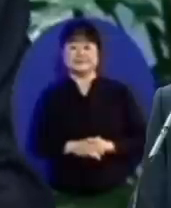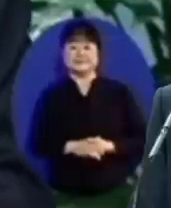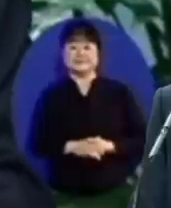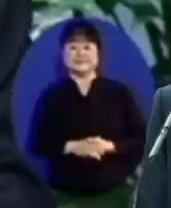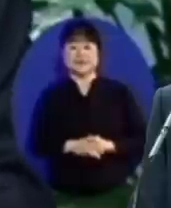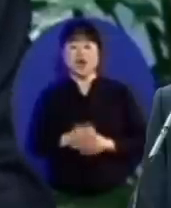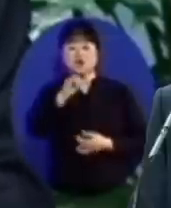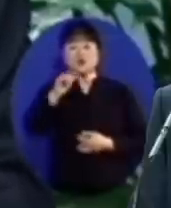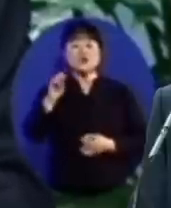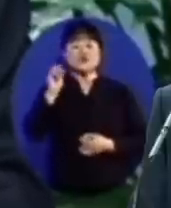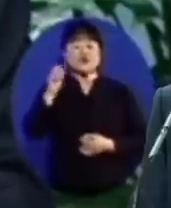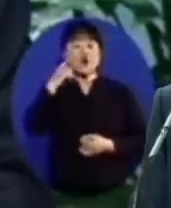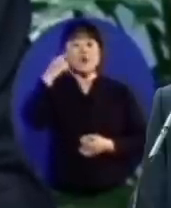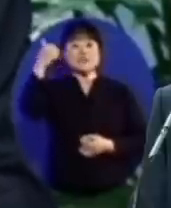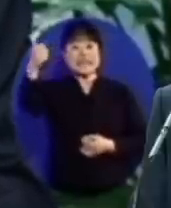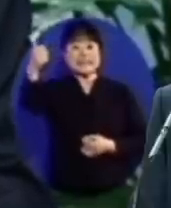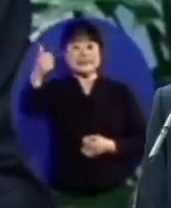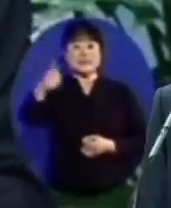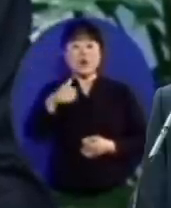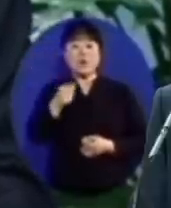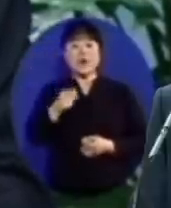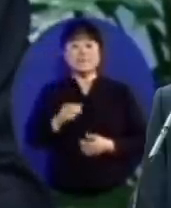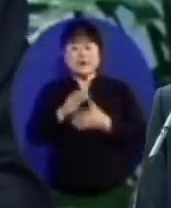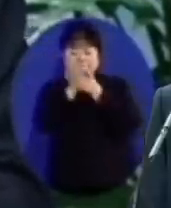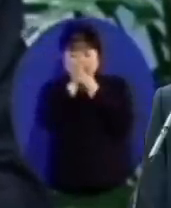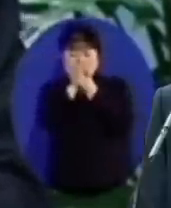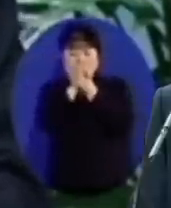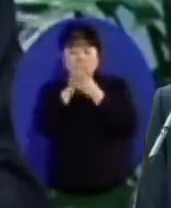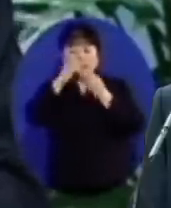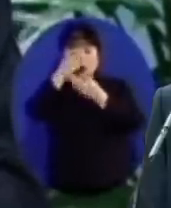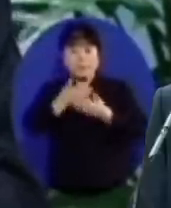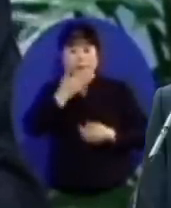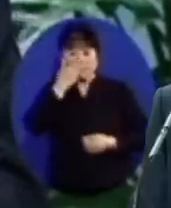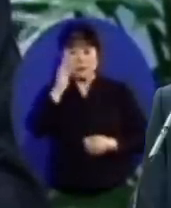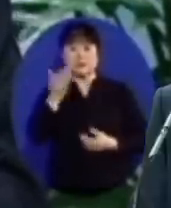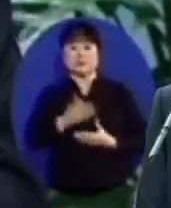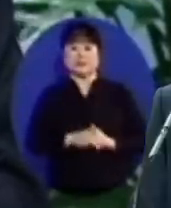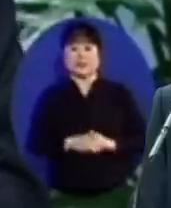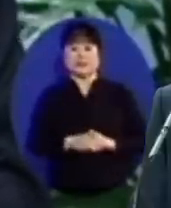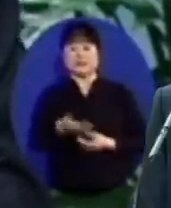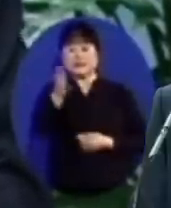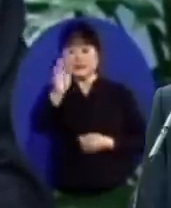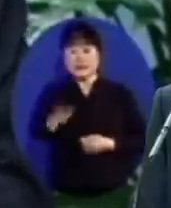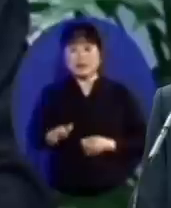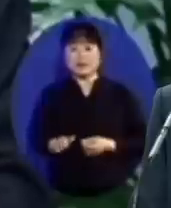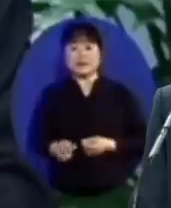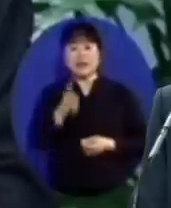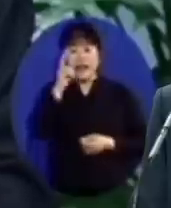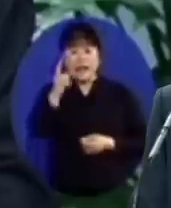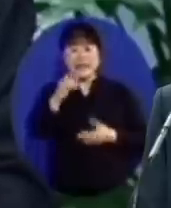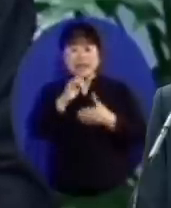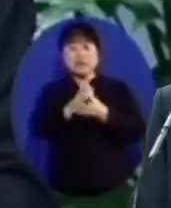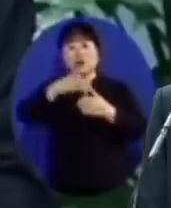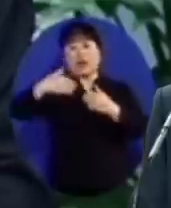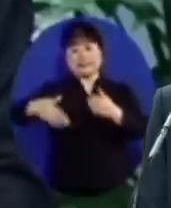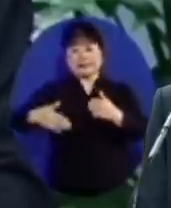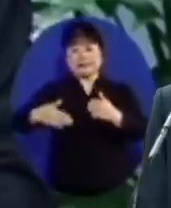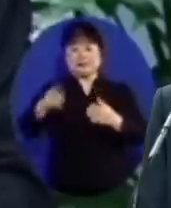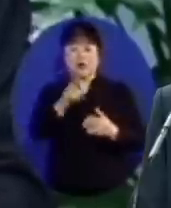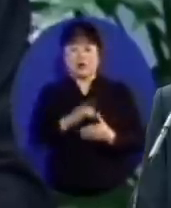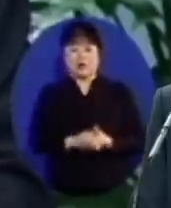조지 뮬러 목사님은 5만 번 기도해서 5만 번 다 응답을 받았다고 말하셨습니다. 그런데 꼭 한 가지 기도 응답을 받지